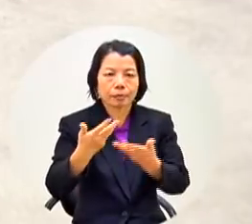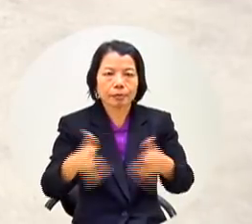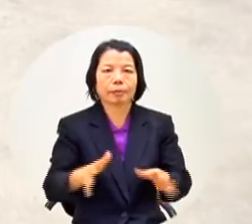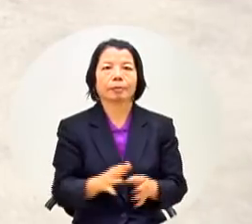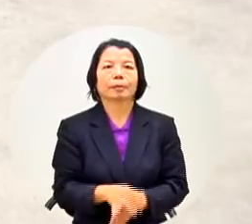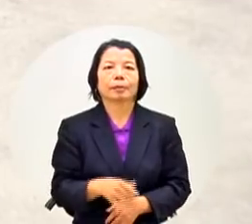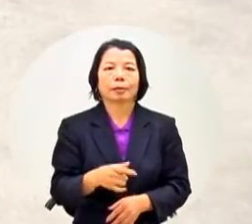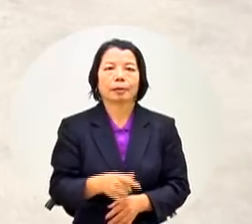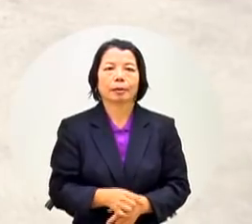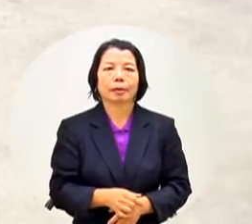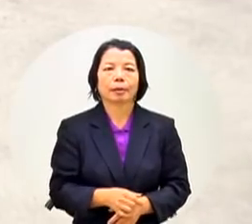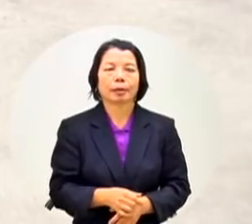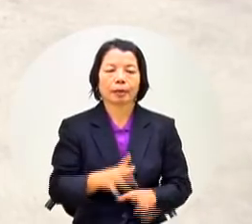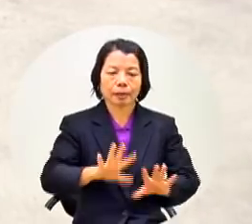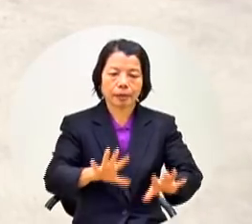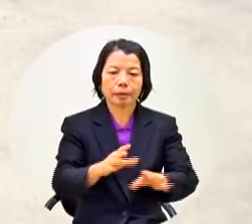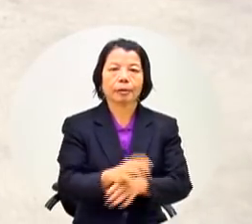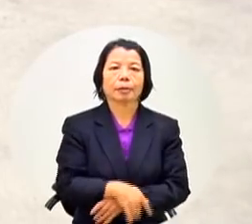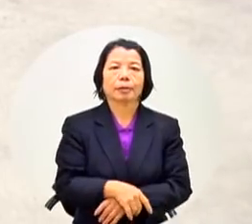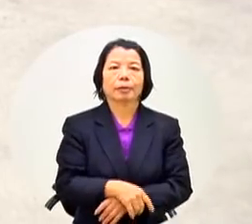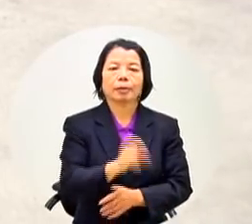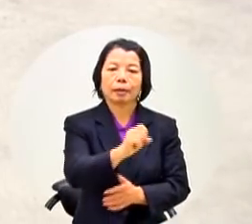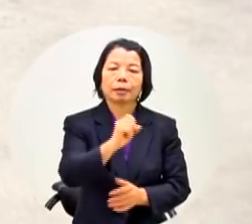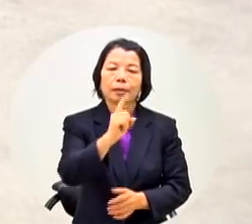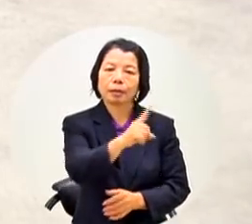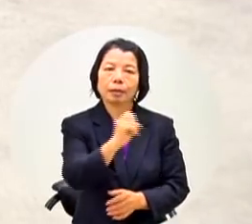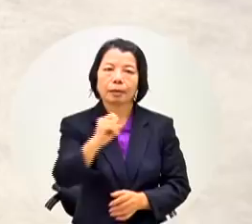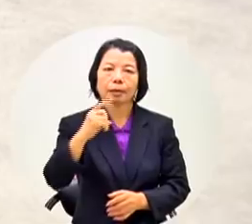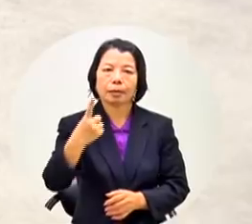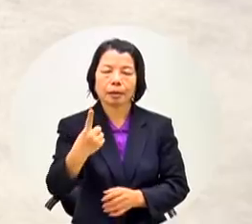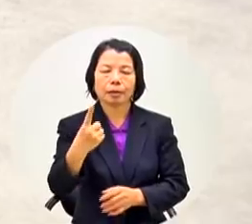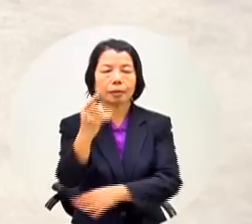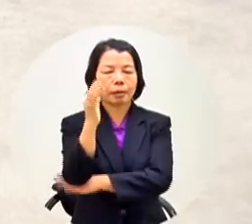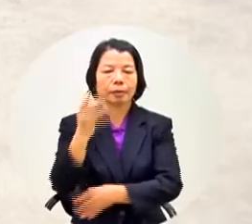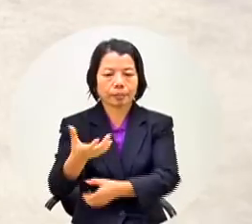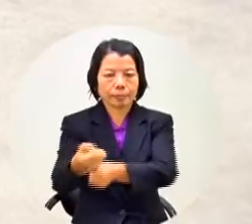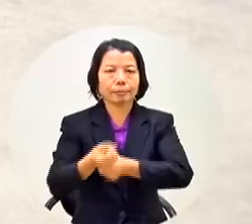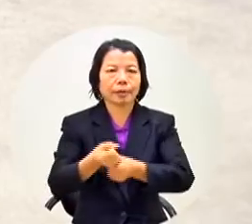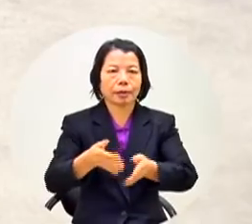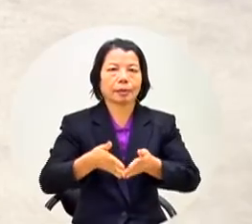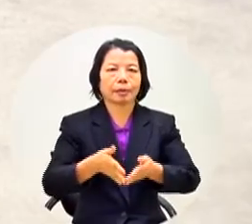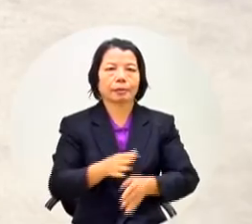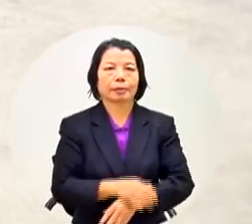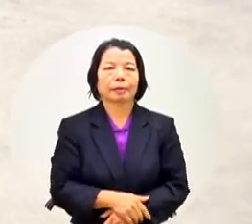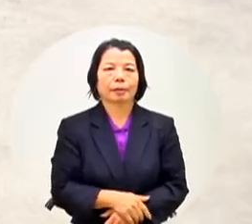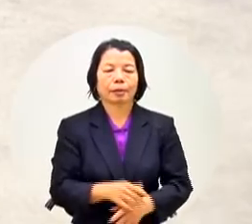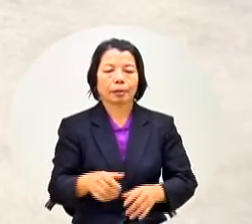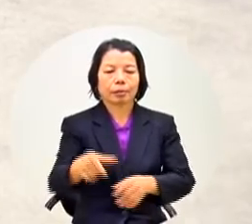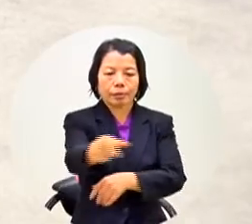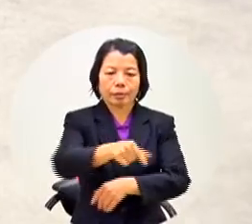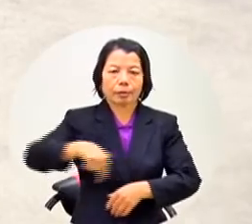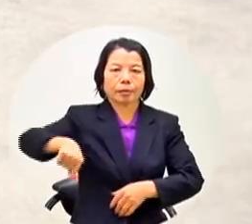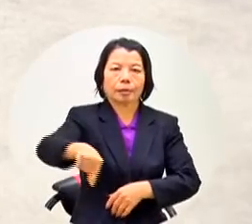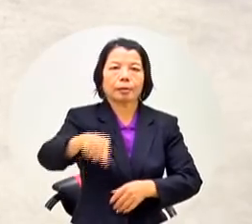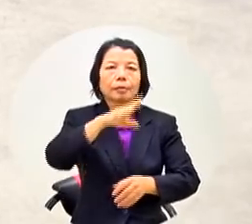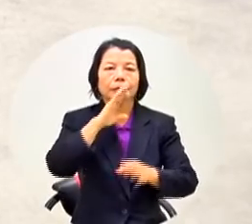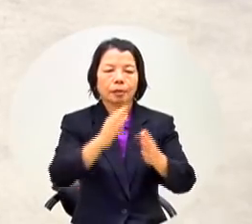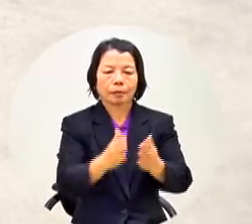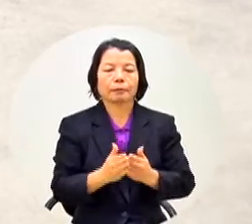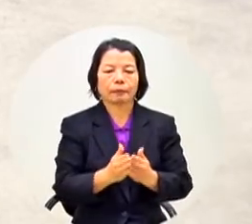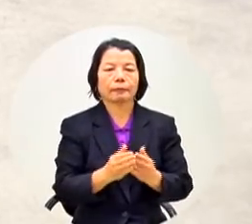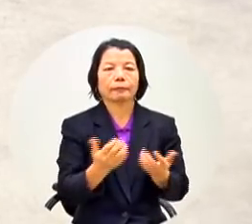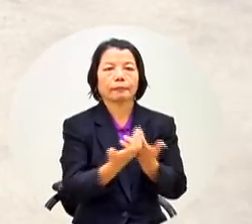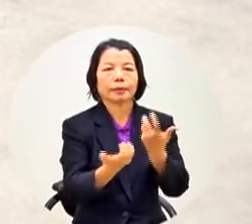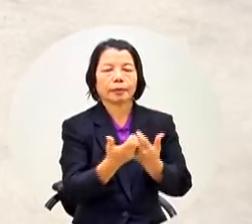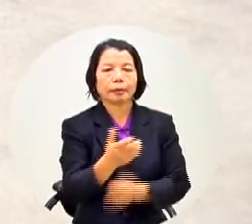101.74亿，那全长22.1公里，那是采用轨道与车道分离的 V 型路权，那执行方式是采政府